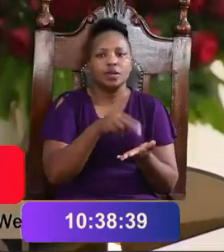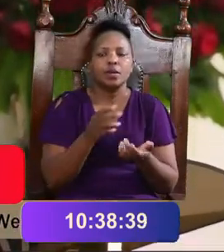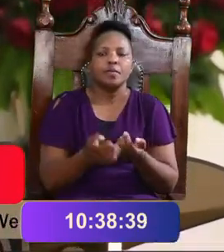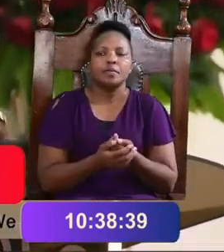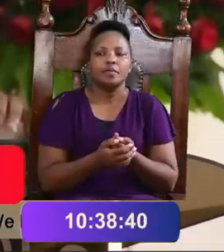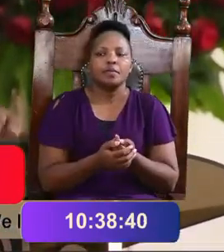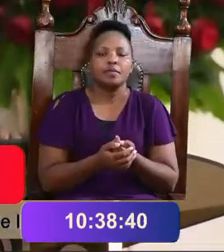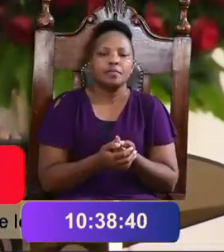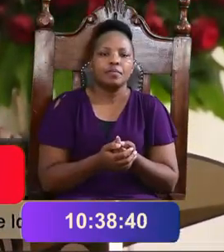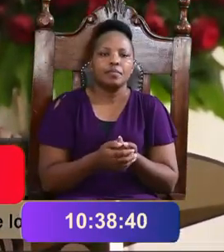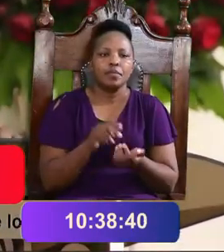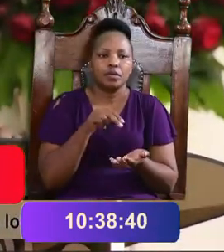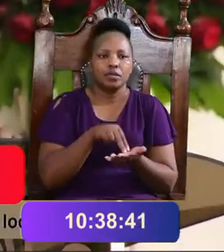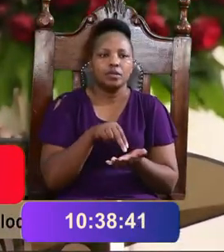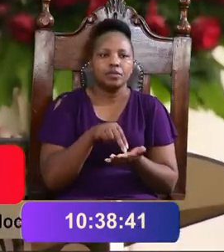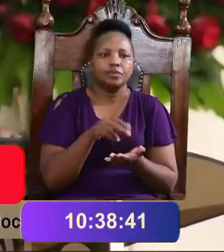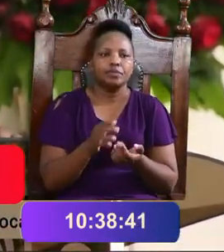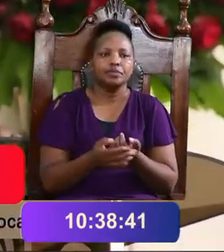Basi wapenzi wangu,